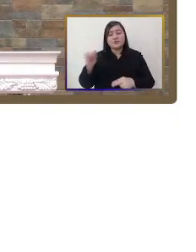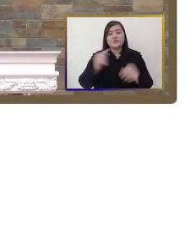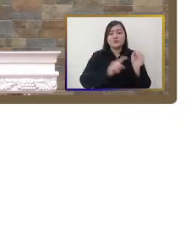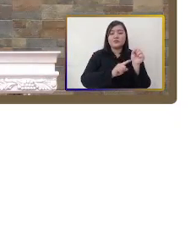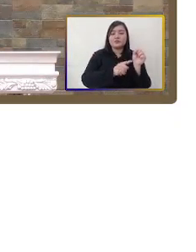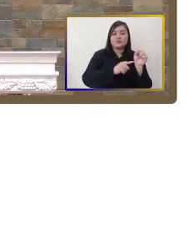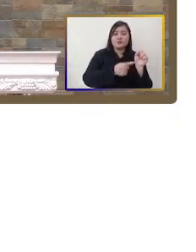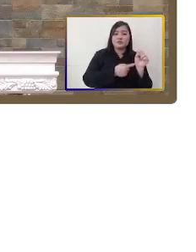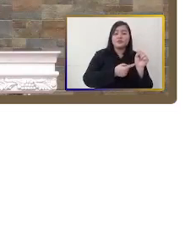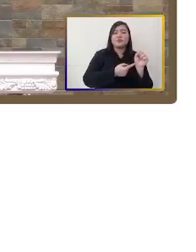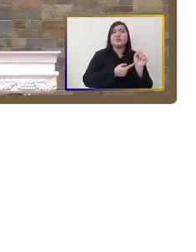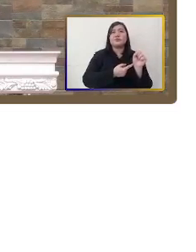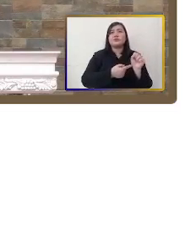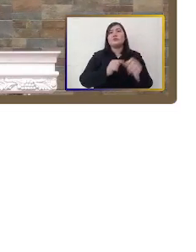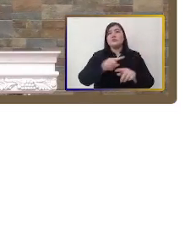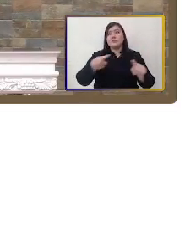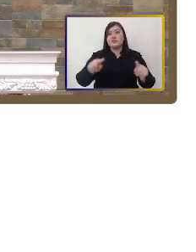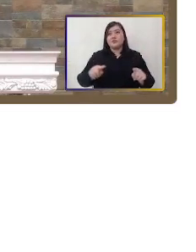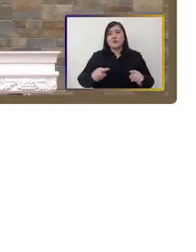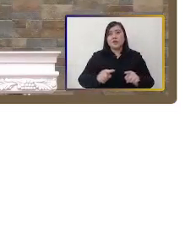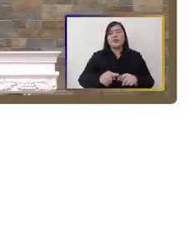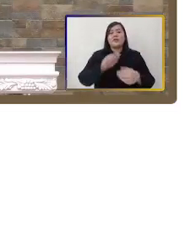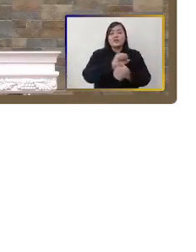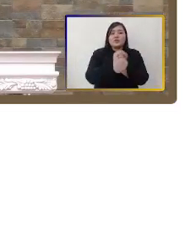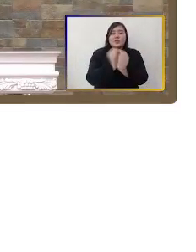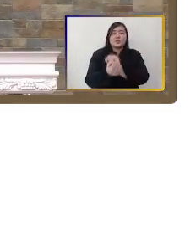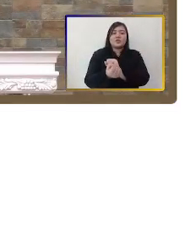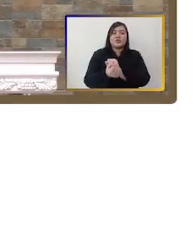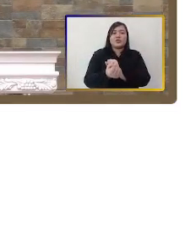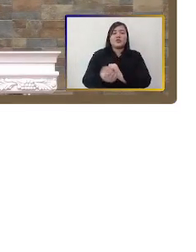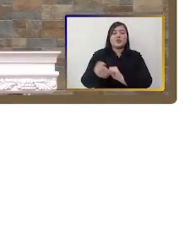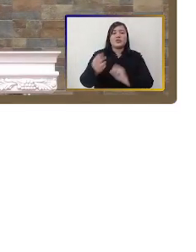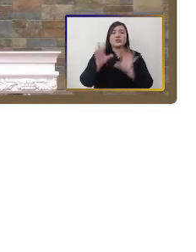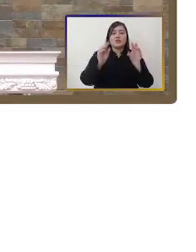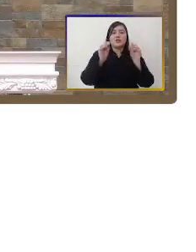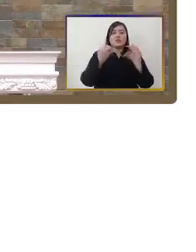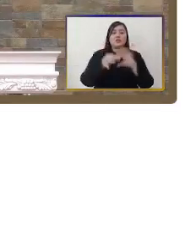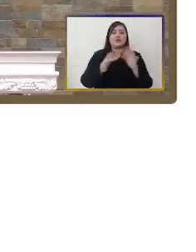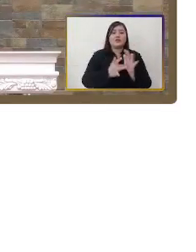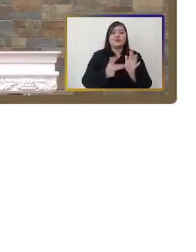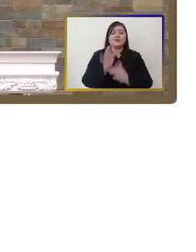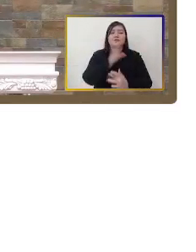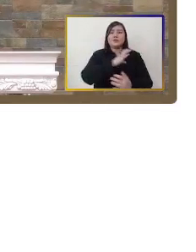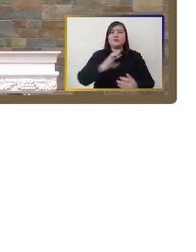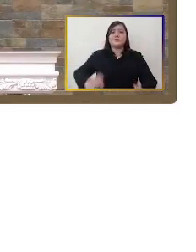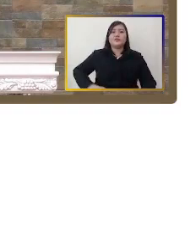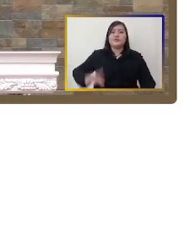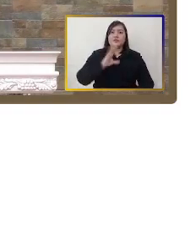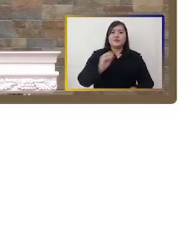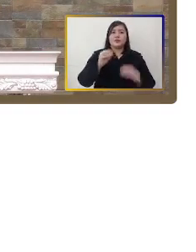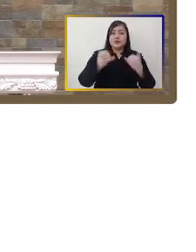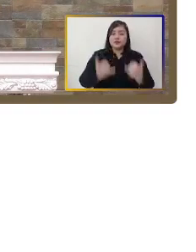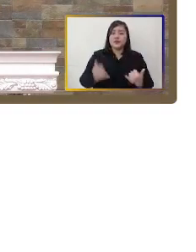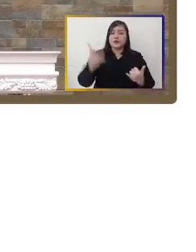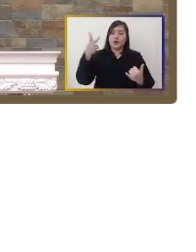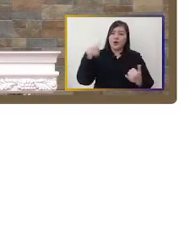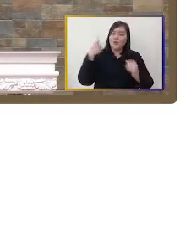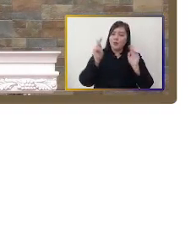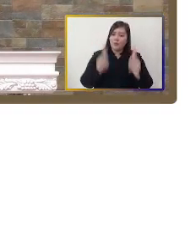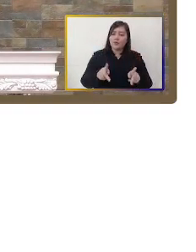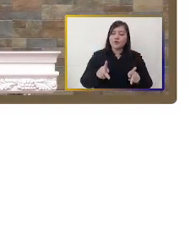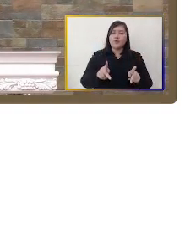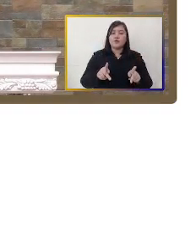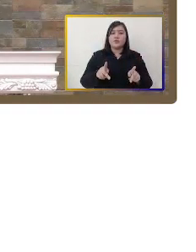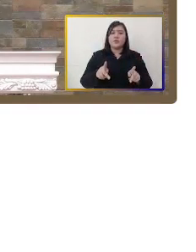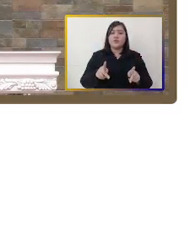perversion and corruption sa teaching ng Panginoong Hesukristo. Gumamit ngayon, nagkaroon ngayon ng isang persona, you